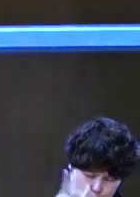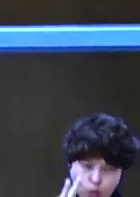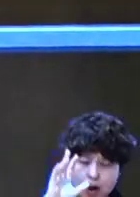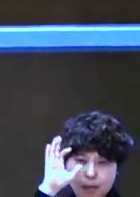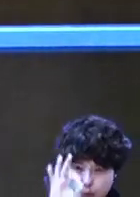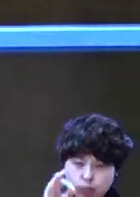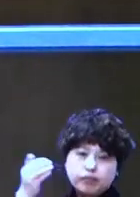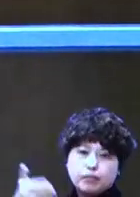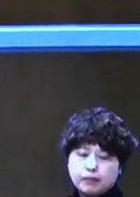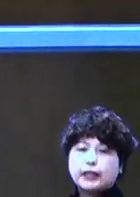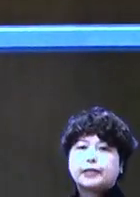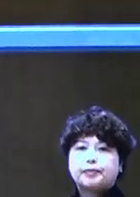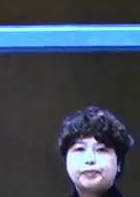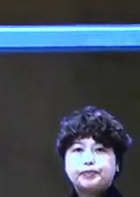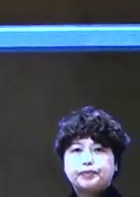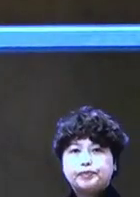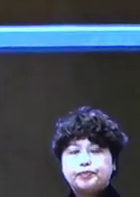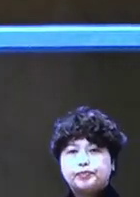부탁드립니다.